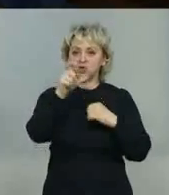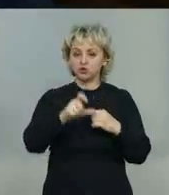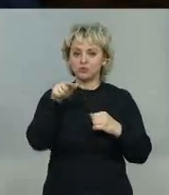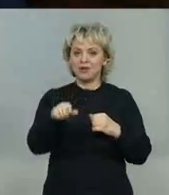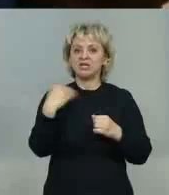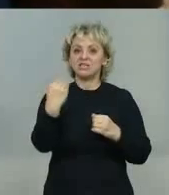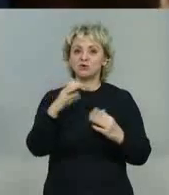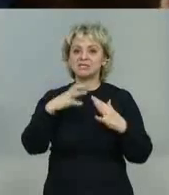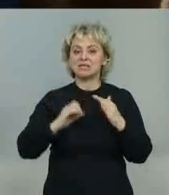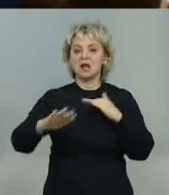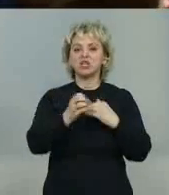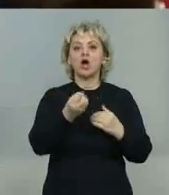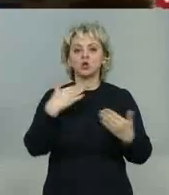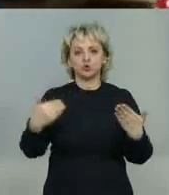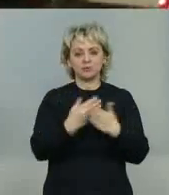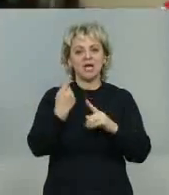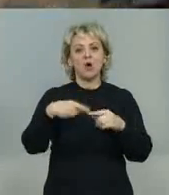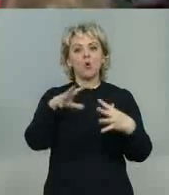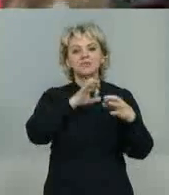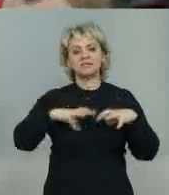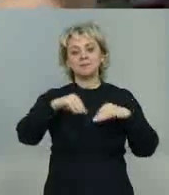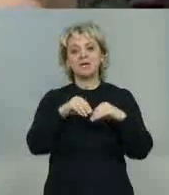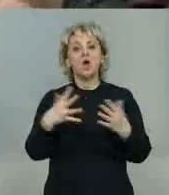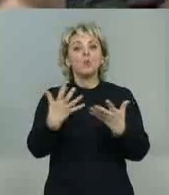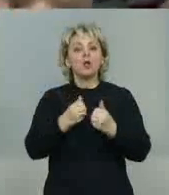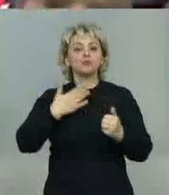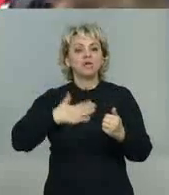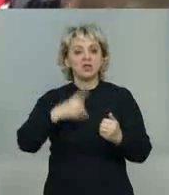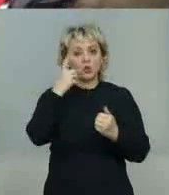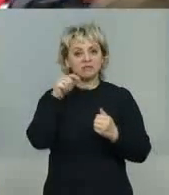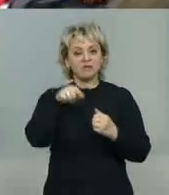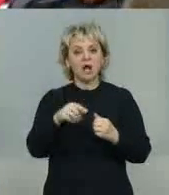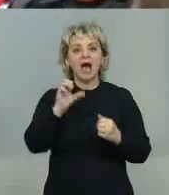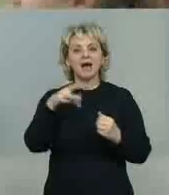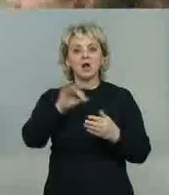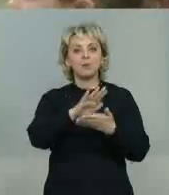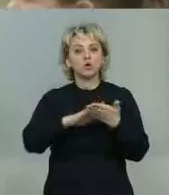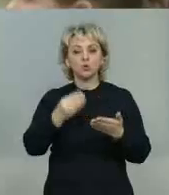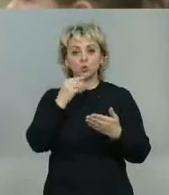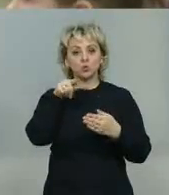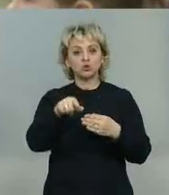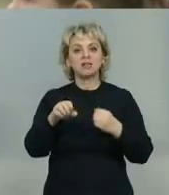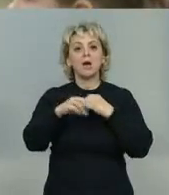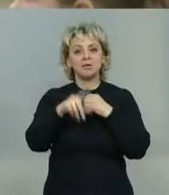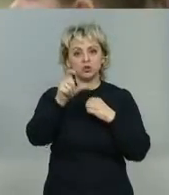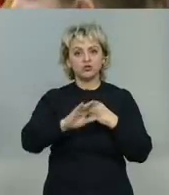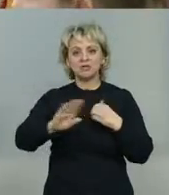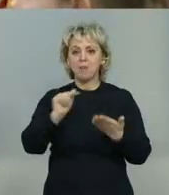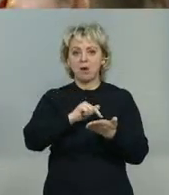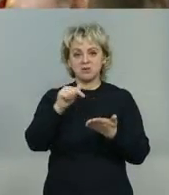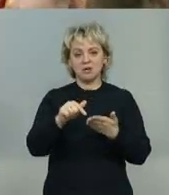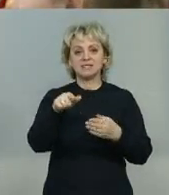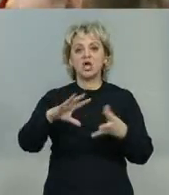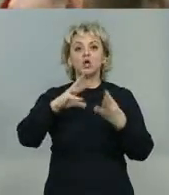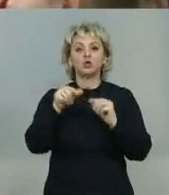раз из его страны, с хорошими новостями о семье. Но получив приятную информацию, араб продолжил трапезу, а с бедуином не поделился.